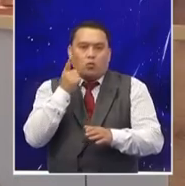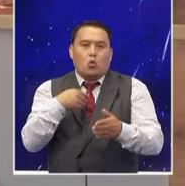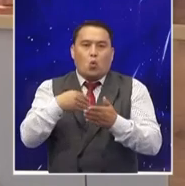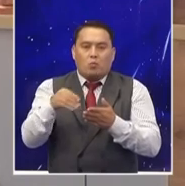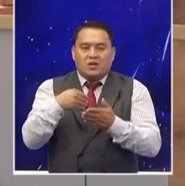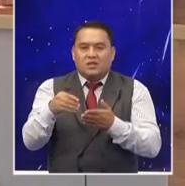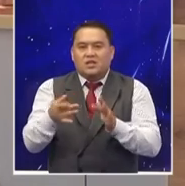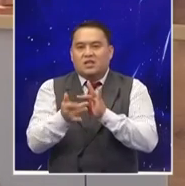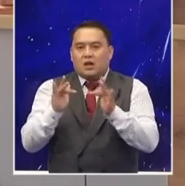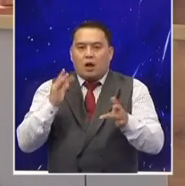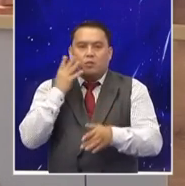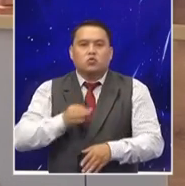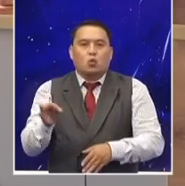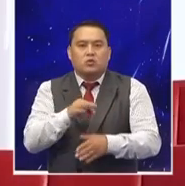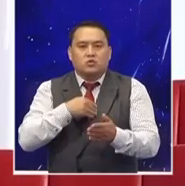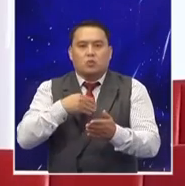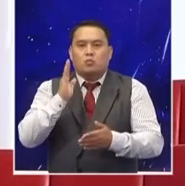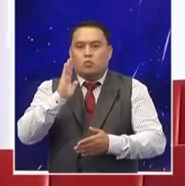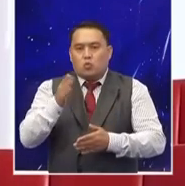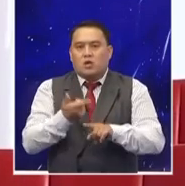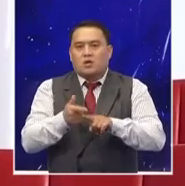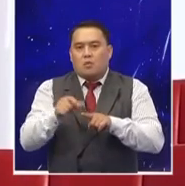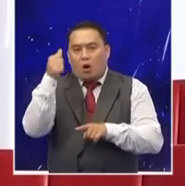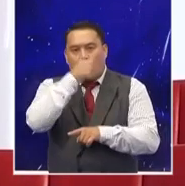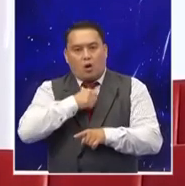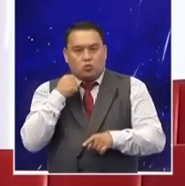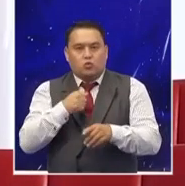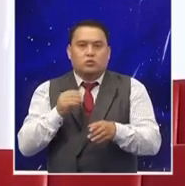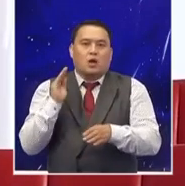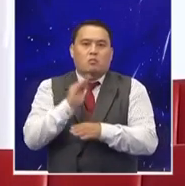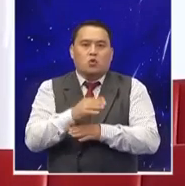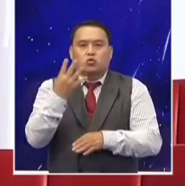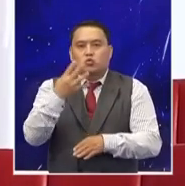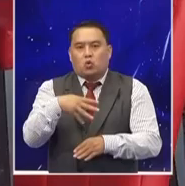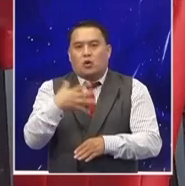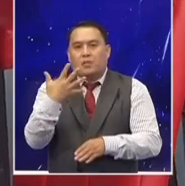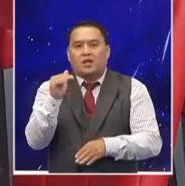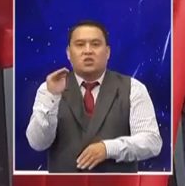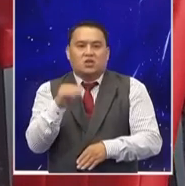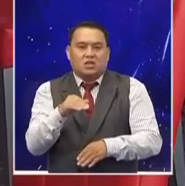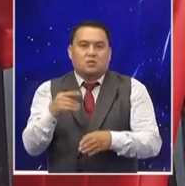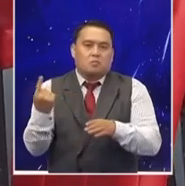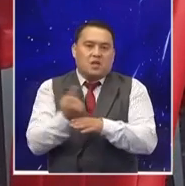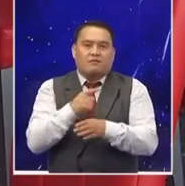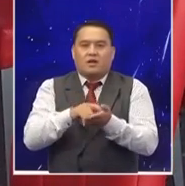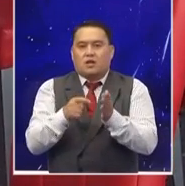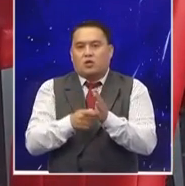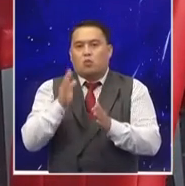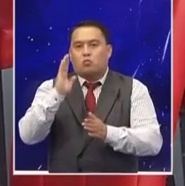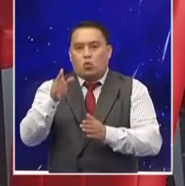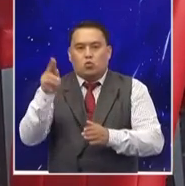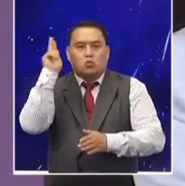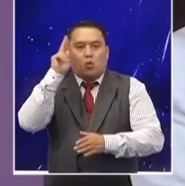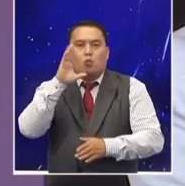приобретена для учащихся алматинской области нынешнем году ряды учащихся пополнились и сорока пятью тысячами первоклассников будущие ученики